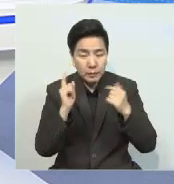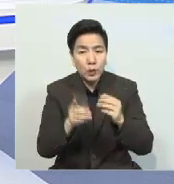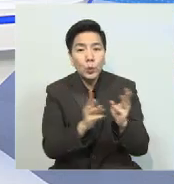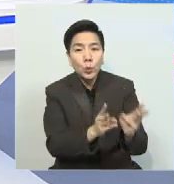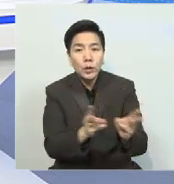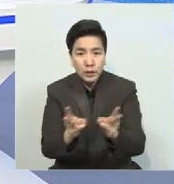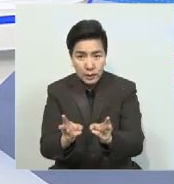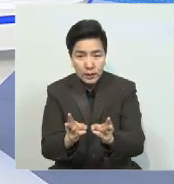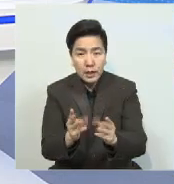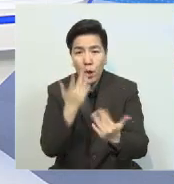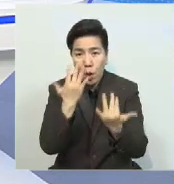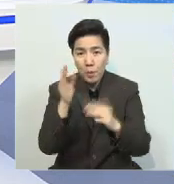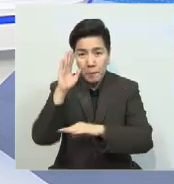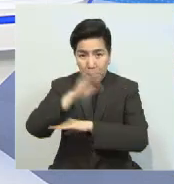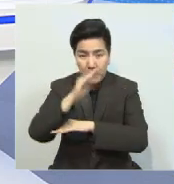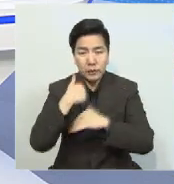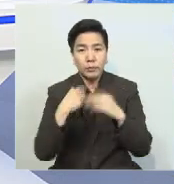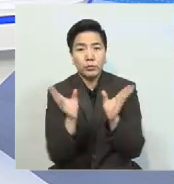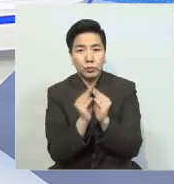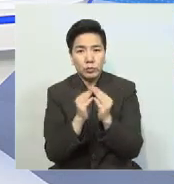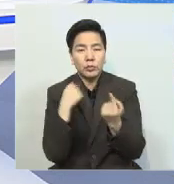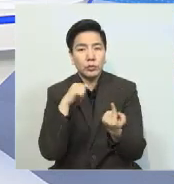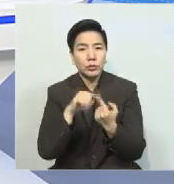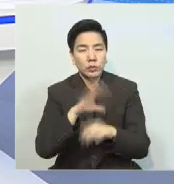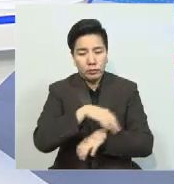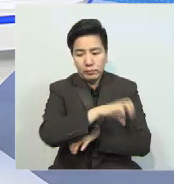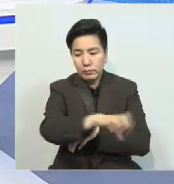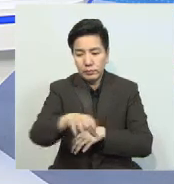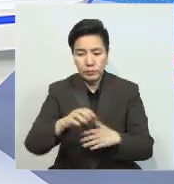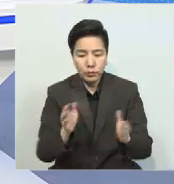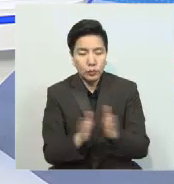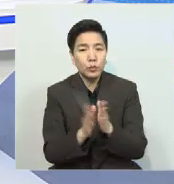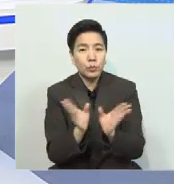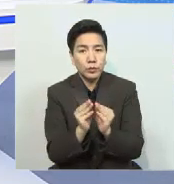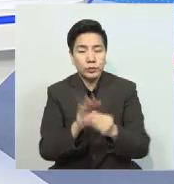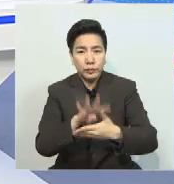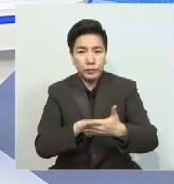มาตรการแล้วก็บ่ายโมงวันนี้นะคะจะมีการประชุมร่วมกับหลายๆหน่วยงานนะคะเพื่อ